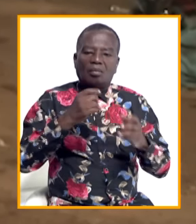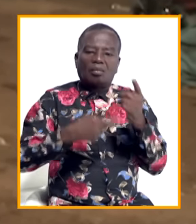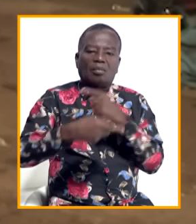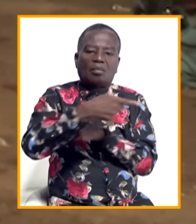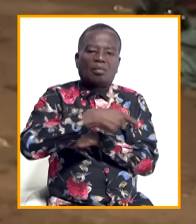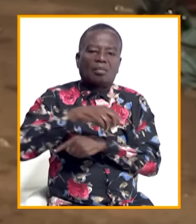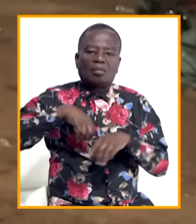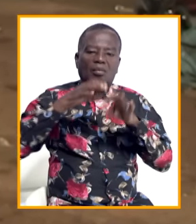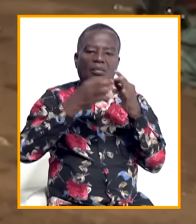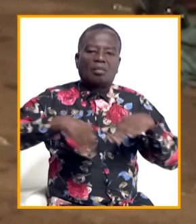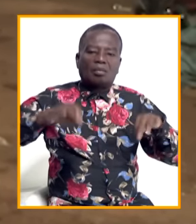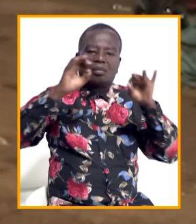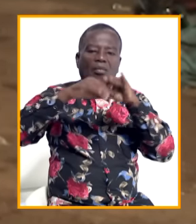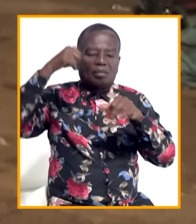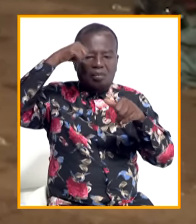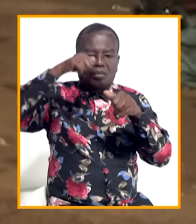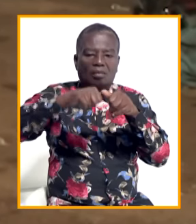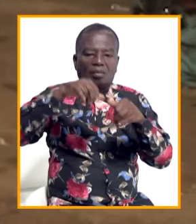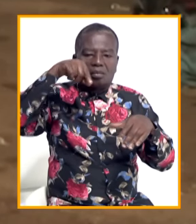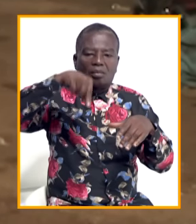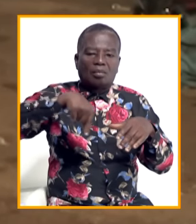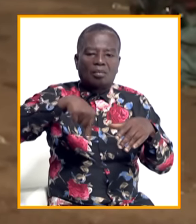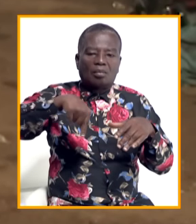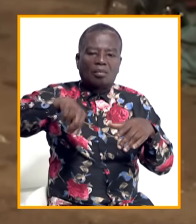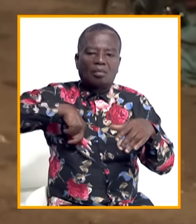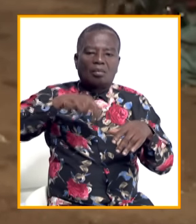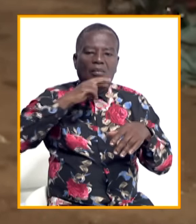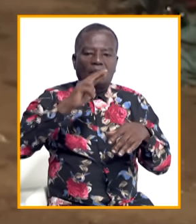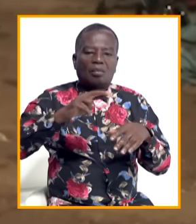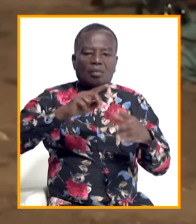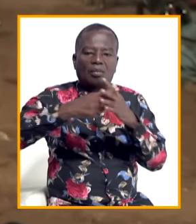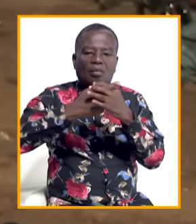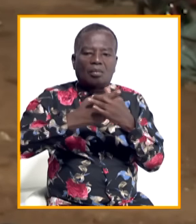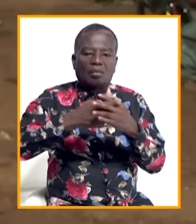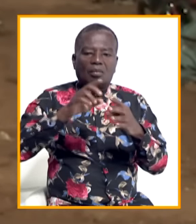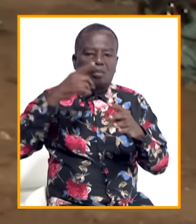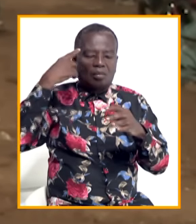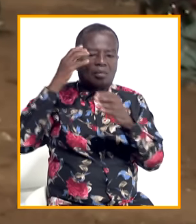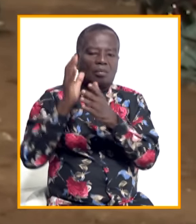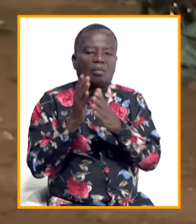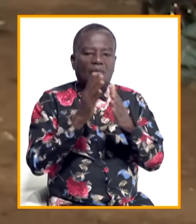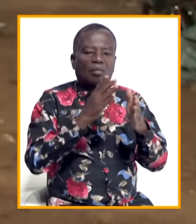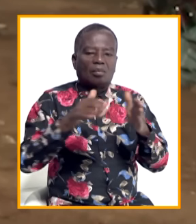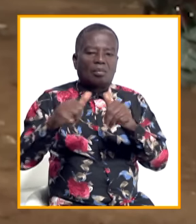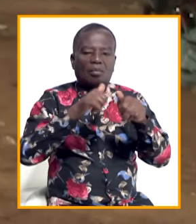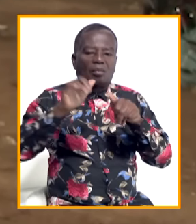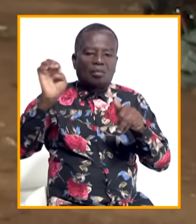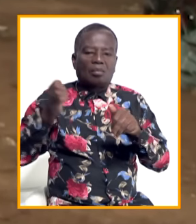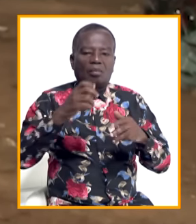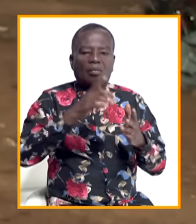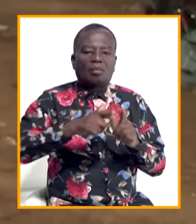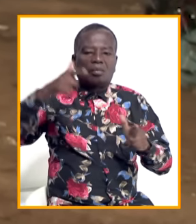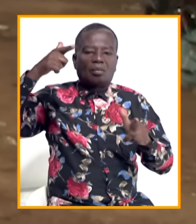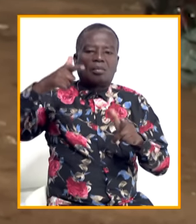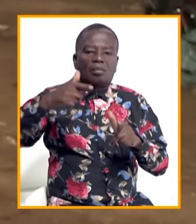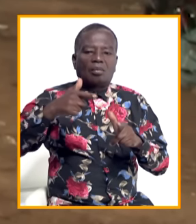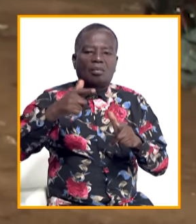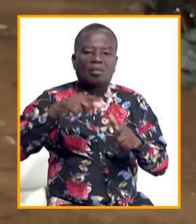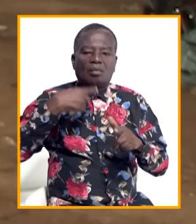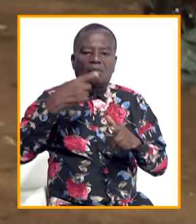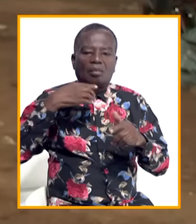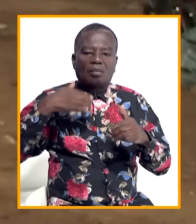aujourd'hui, ce qui est important à retenir, c'est que nous sommes à un lancement pour préparer l'activité majeure Rando Brune qui